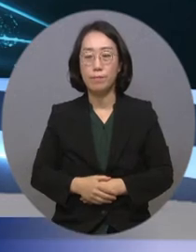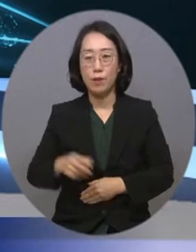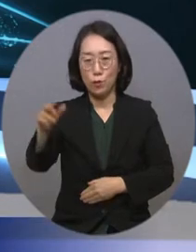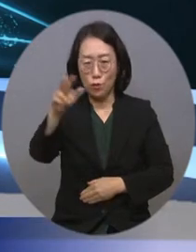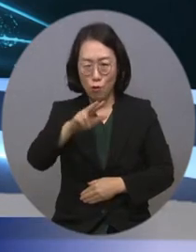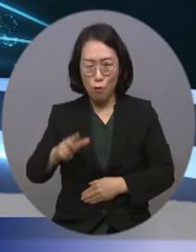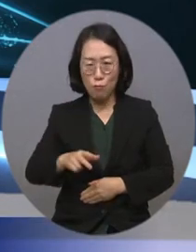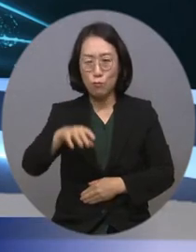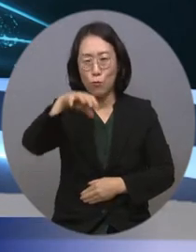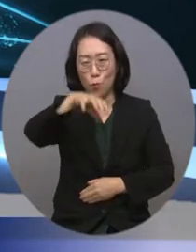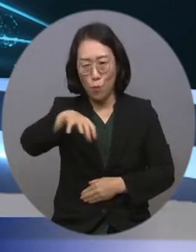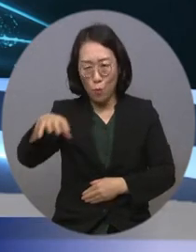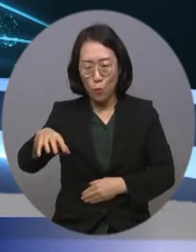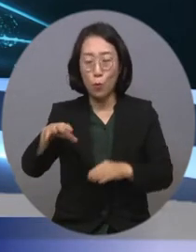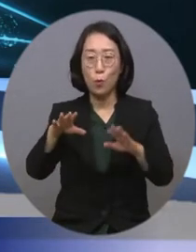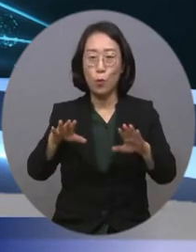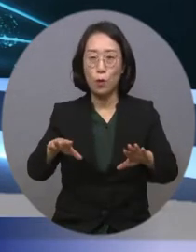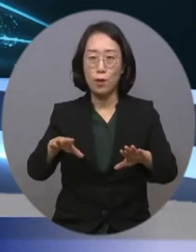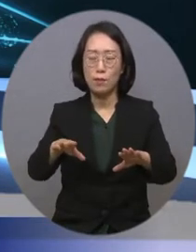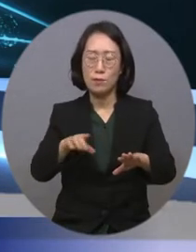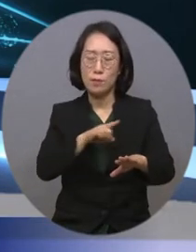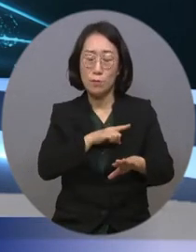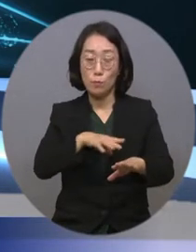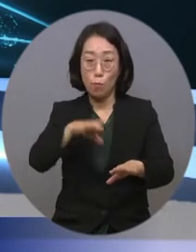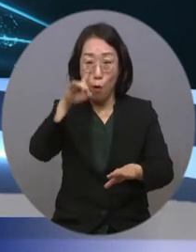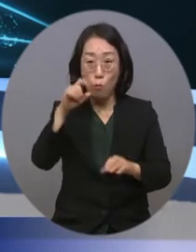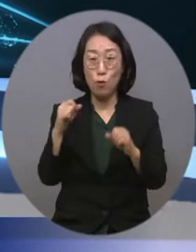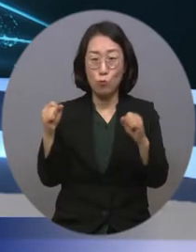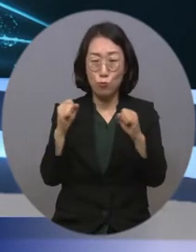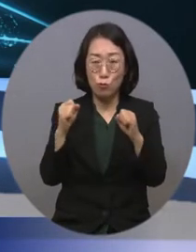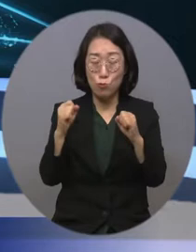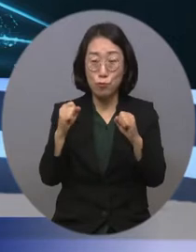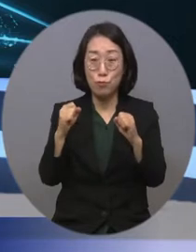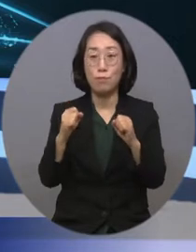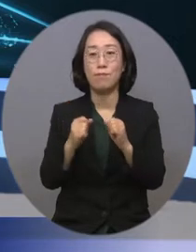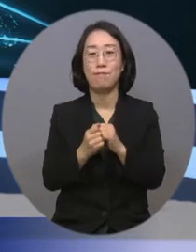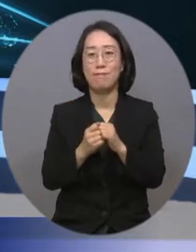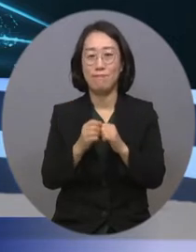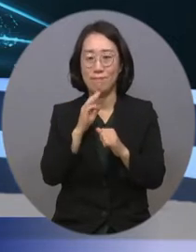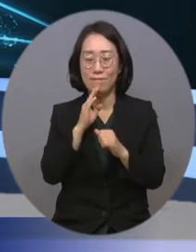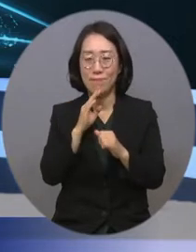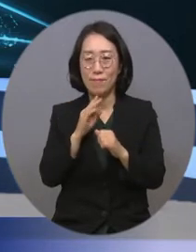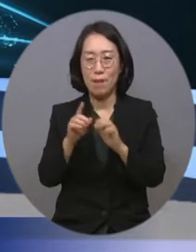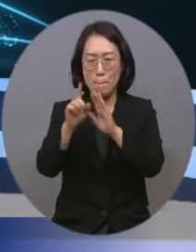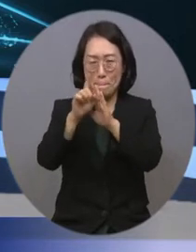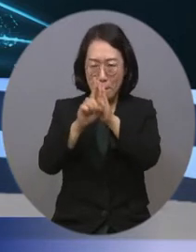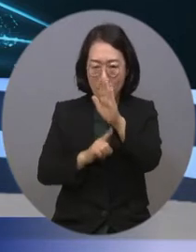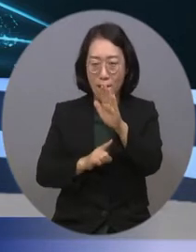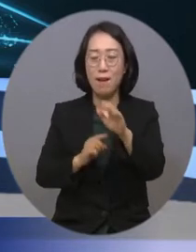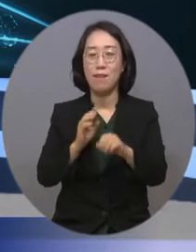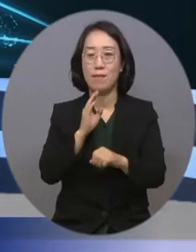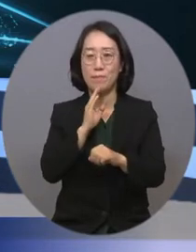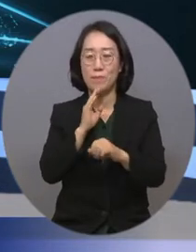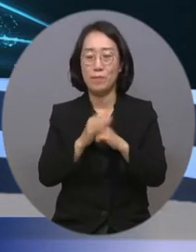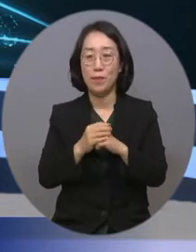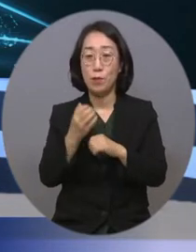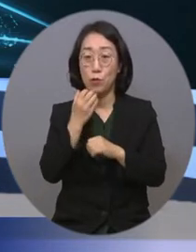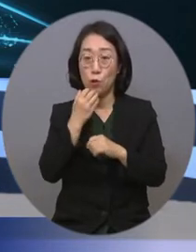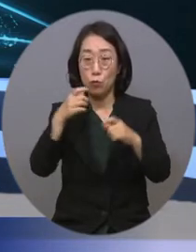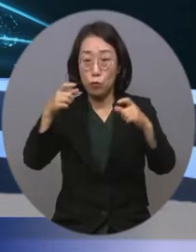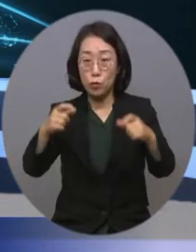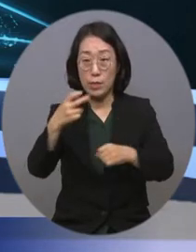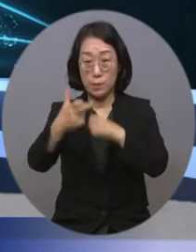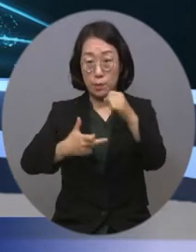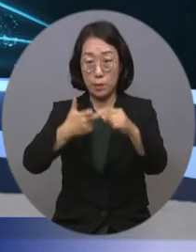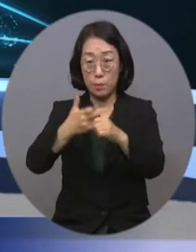전국 대부분 지역에 올해 들어 처음 한파특보가 내려지는 등 갑작스럽게 기온이 떨어졌습니다. 서울에는